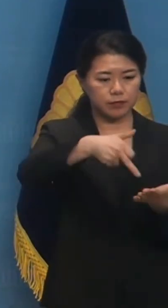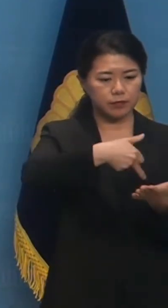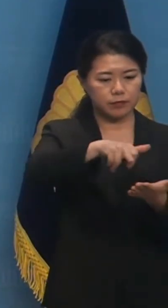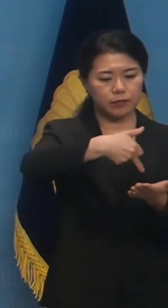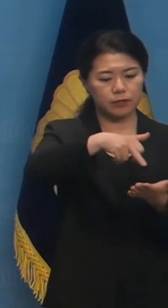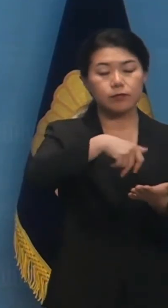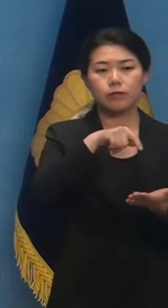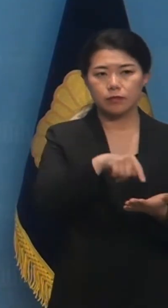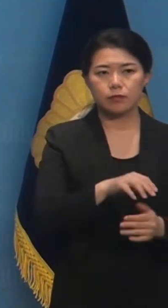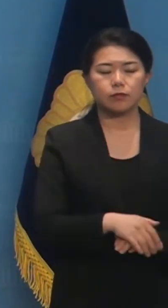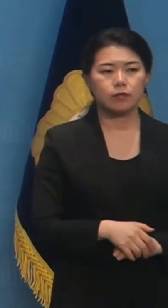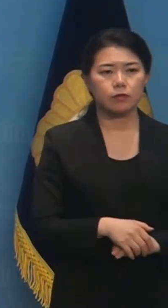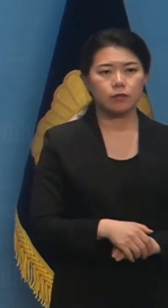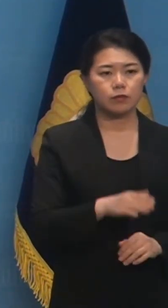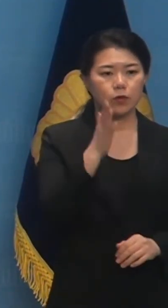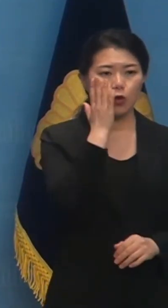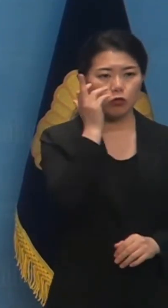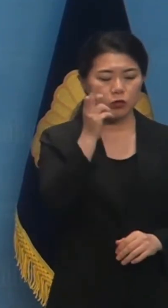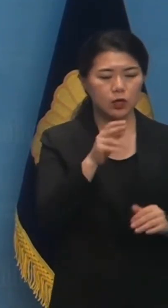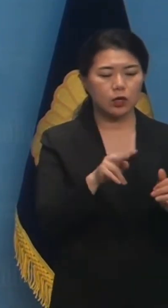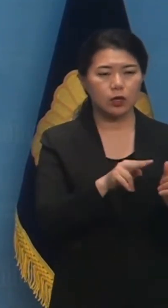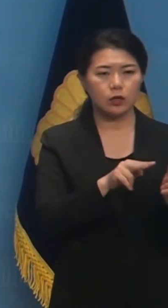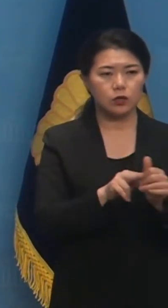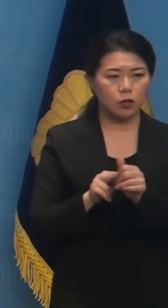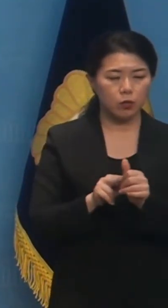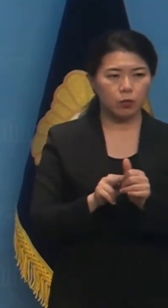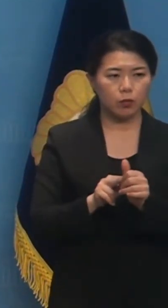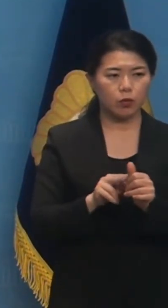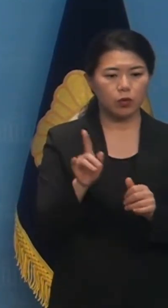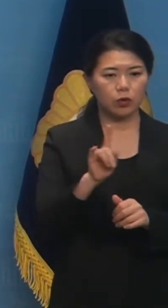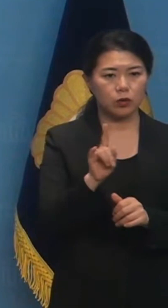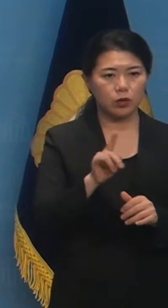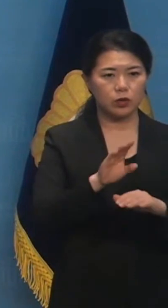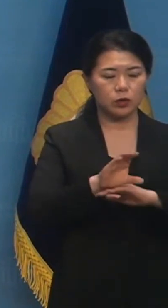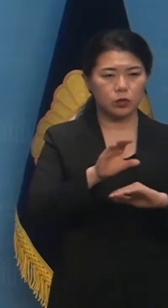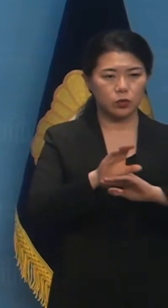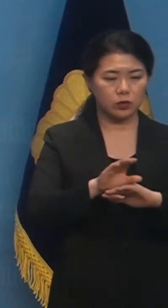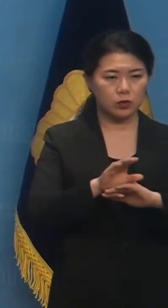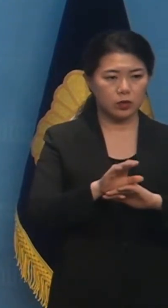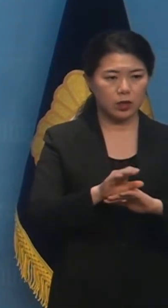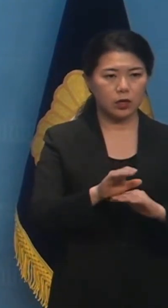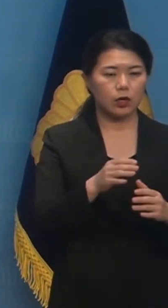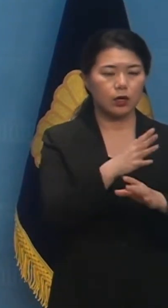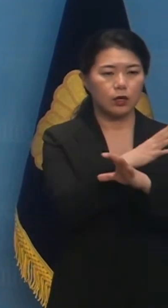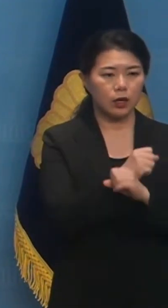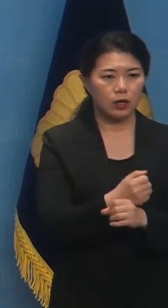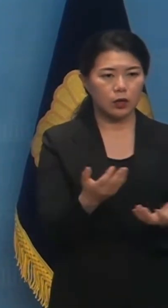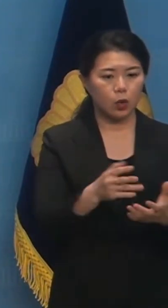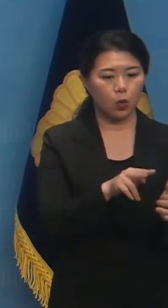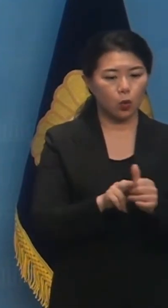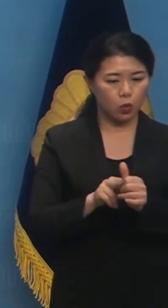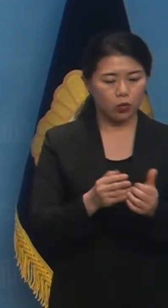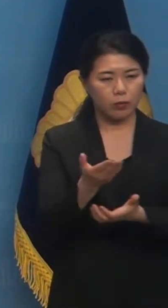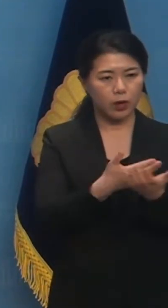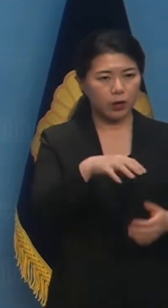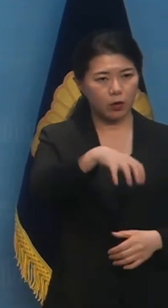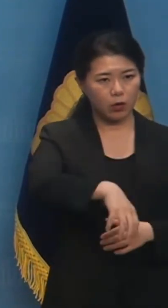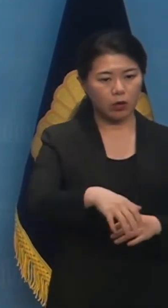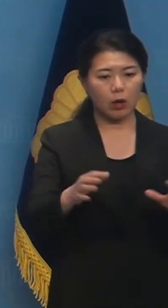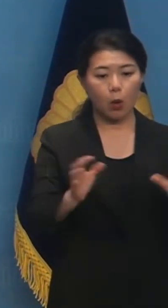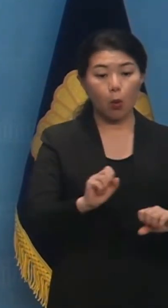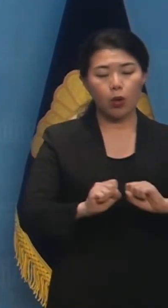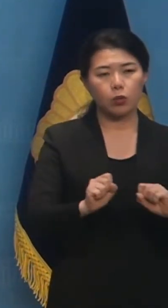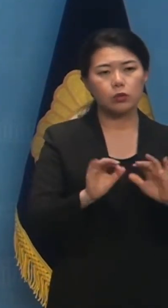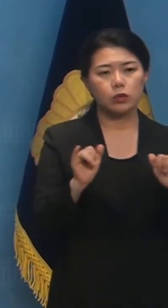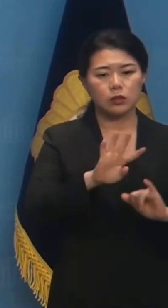오픈 채팅방인 울산 정보 현대 자동차 촉탁 계약직 정보 공유방 약 450명이